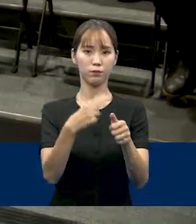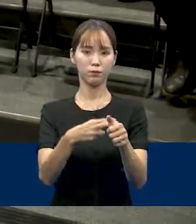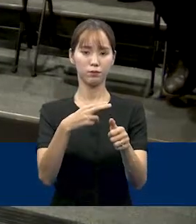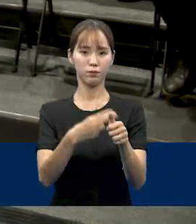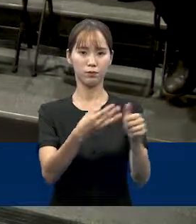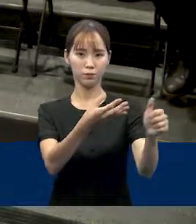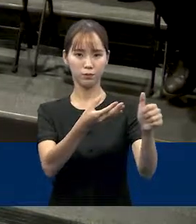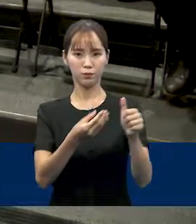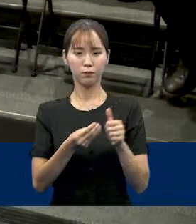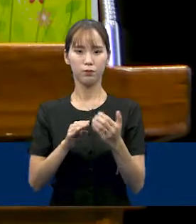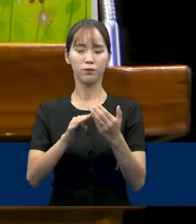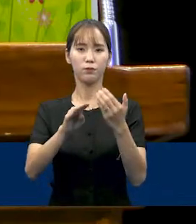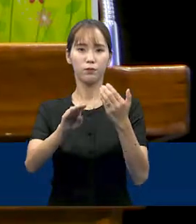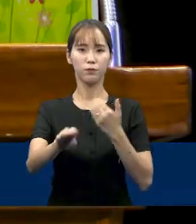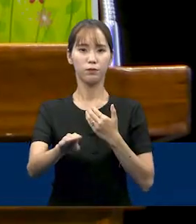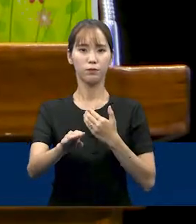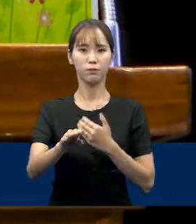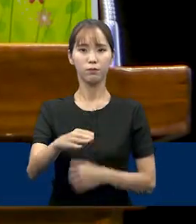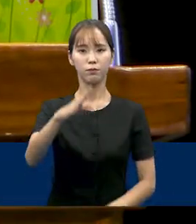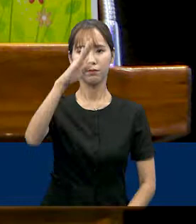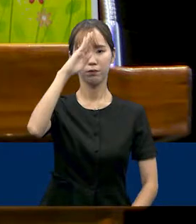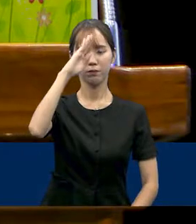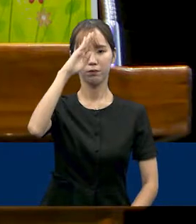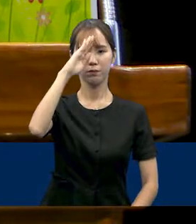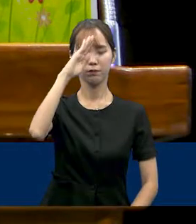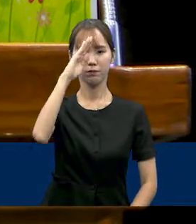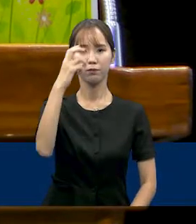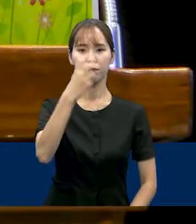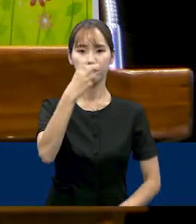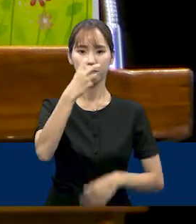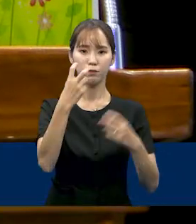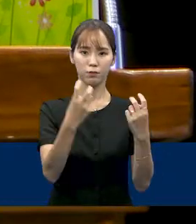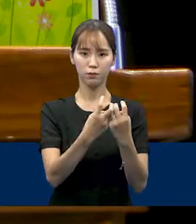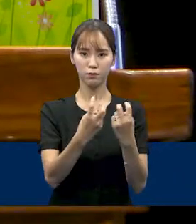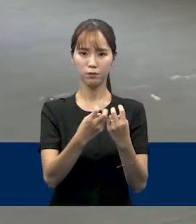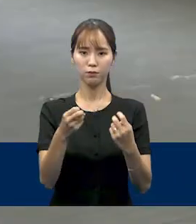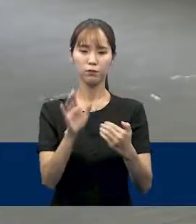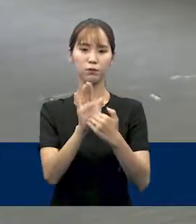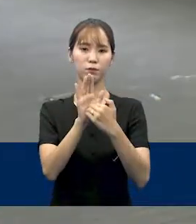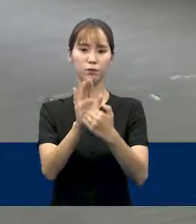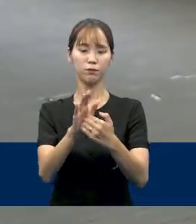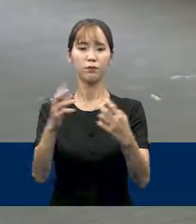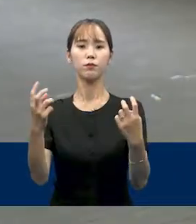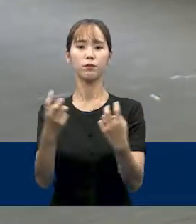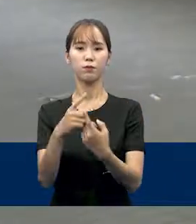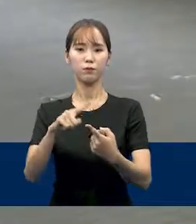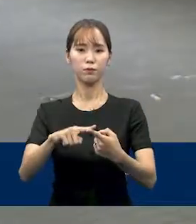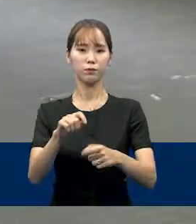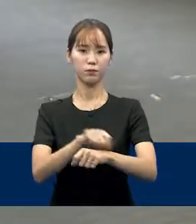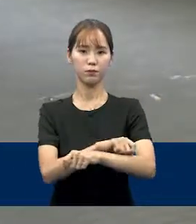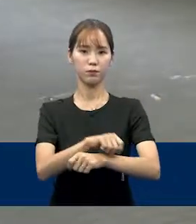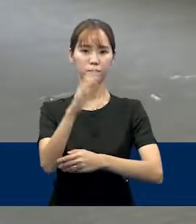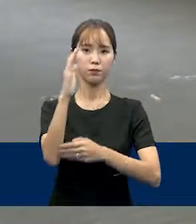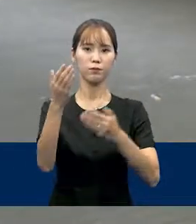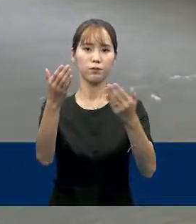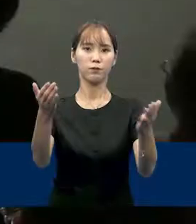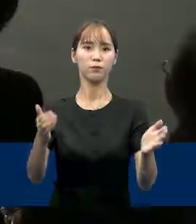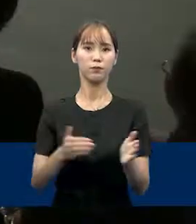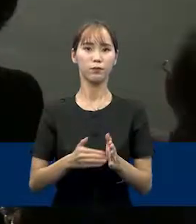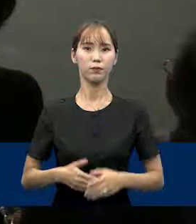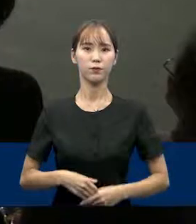재활의학과 전진만 교수가 통증 유발 요인과 관리방법 예방법 등에 대한 강의를 진행했습니다